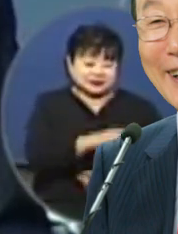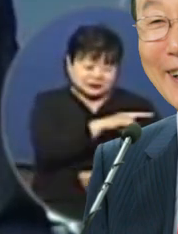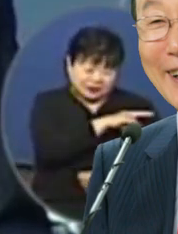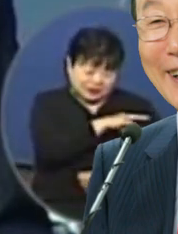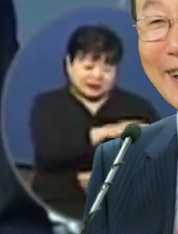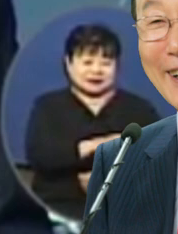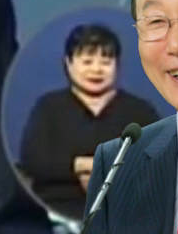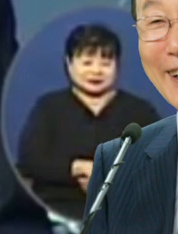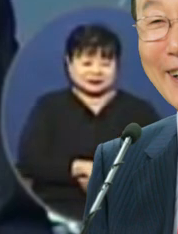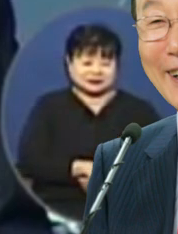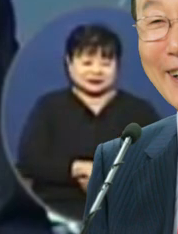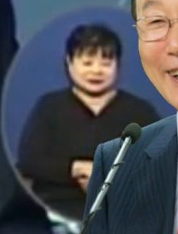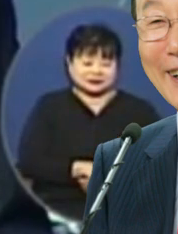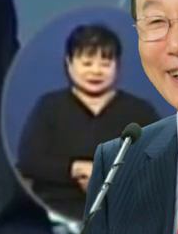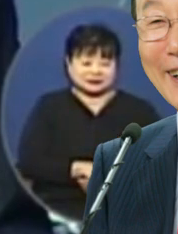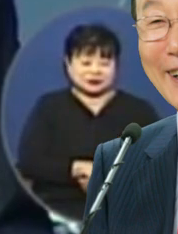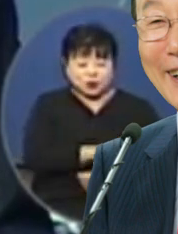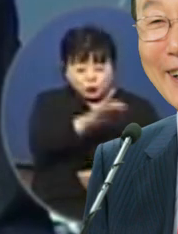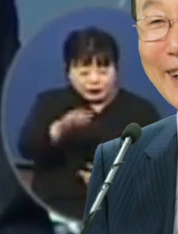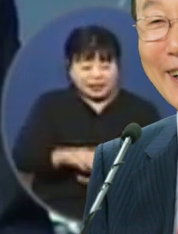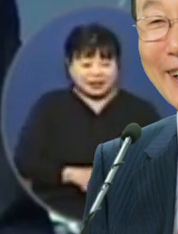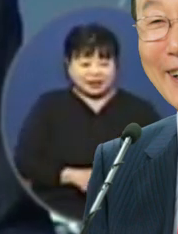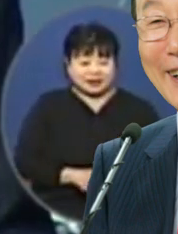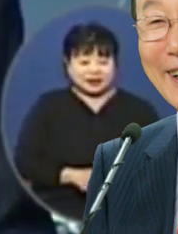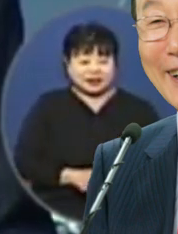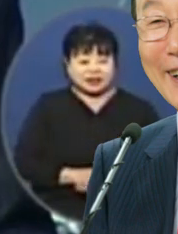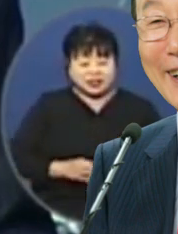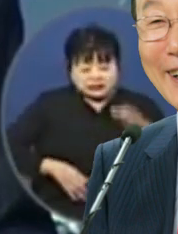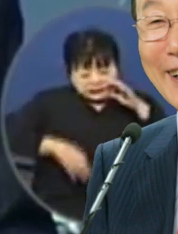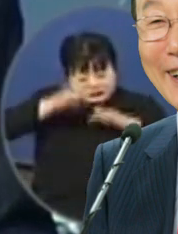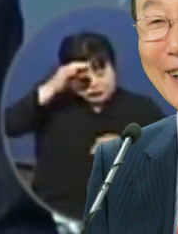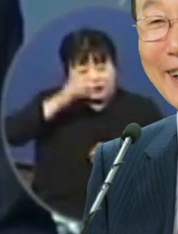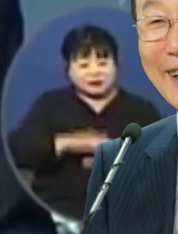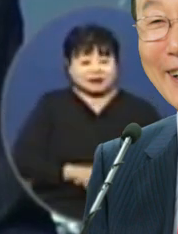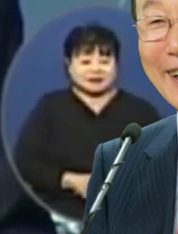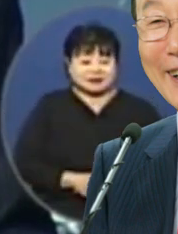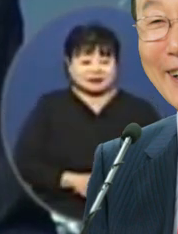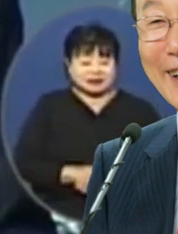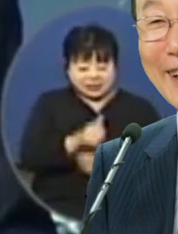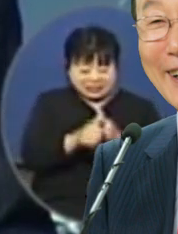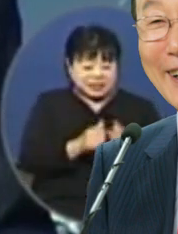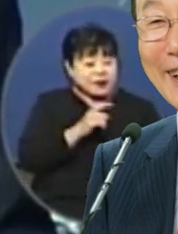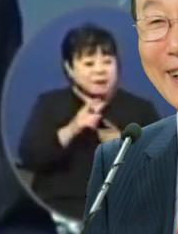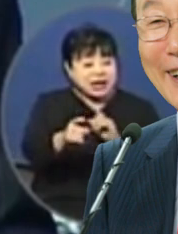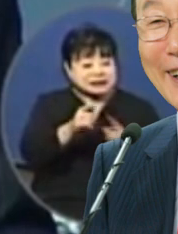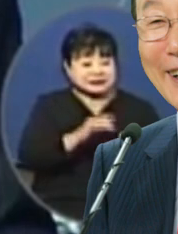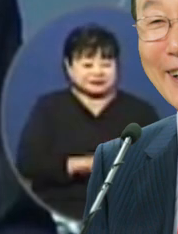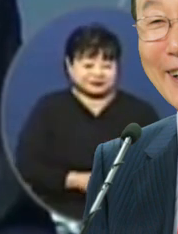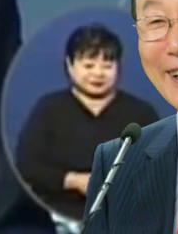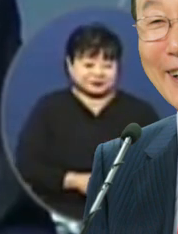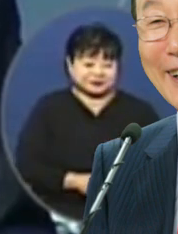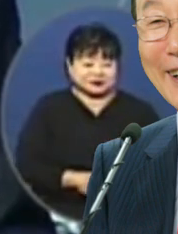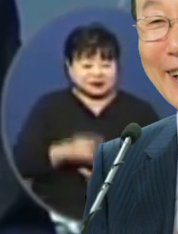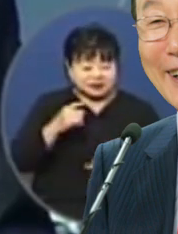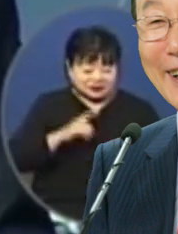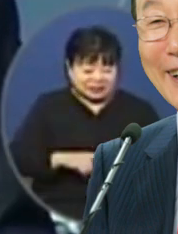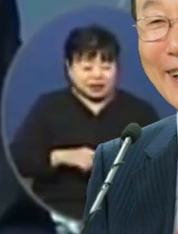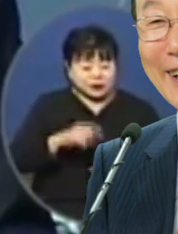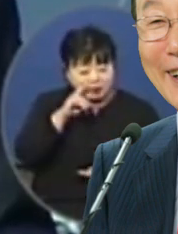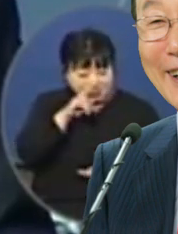제일 우리가 실수하는 것이 그저 하나님의 말씀을 그대로